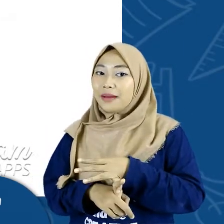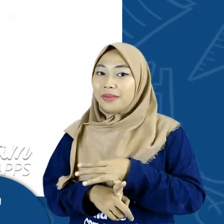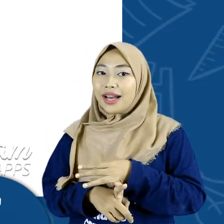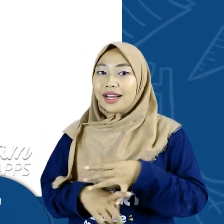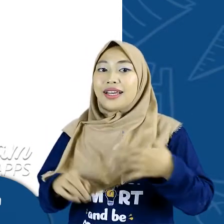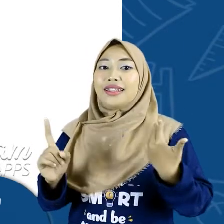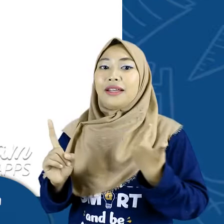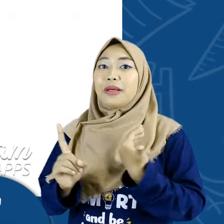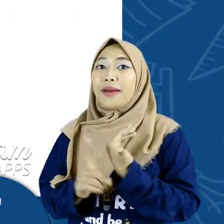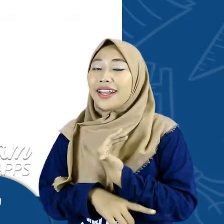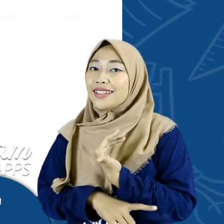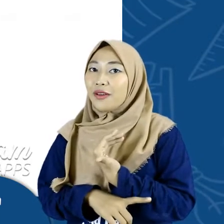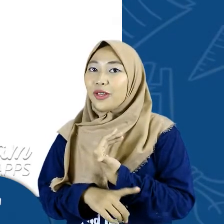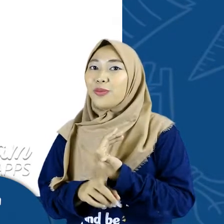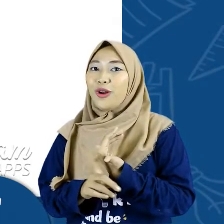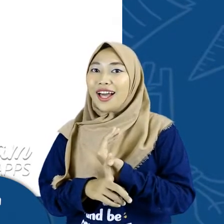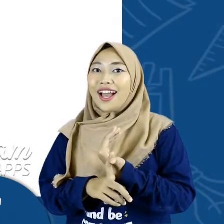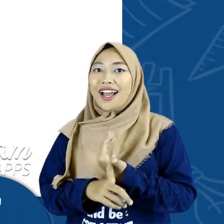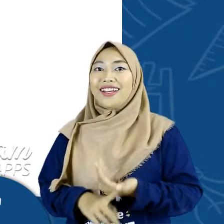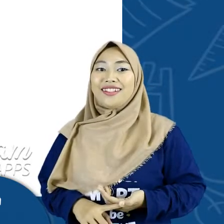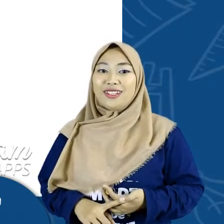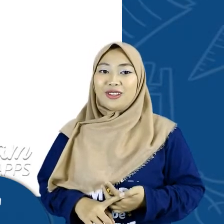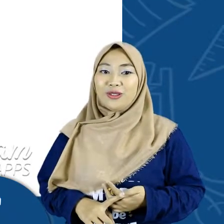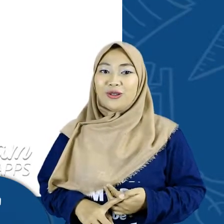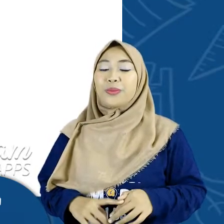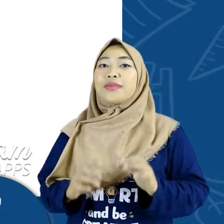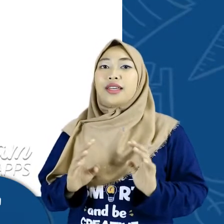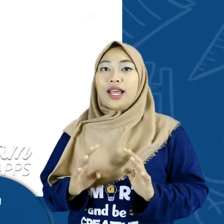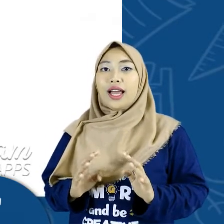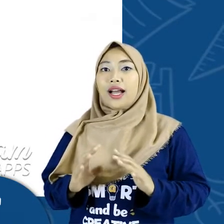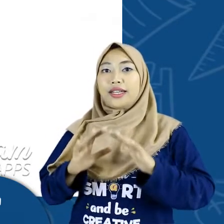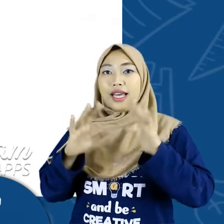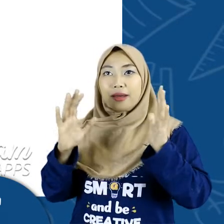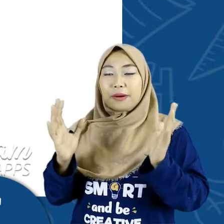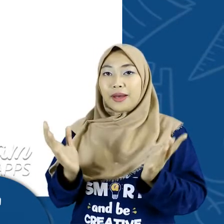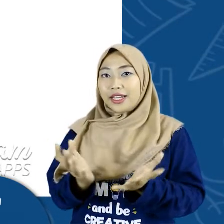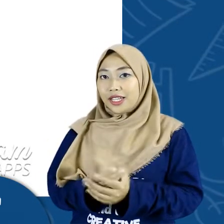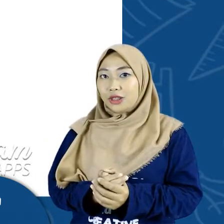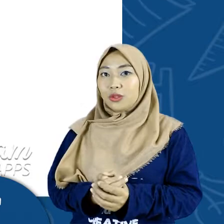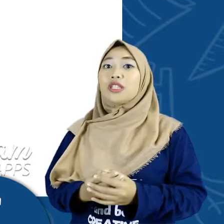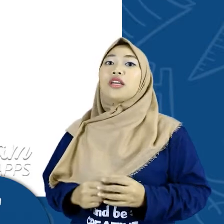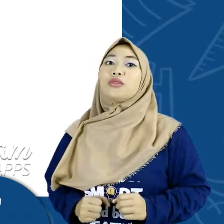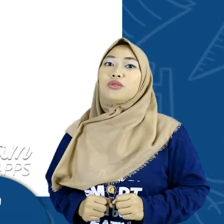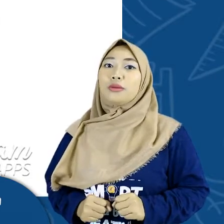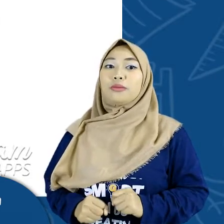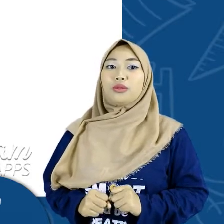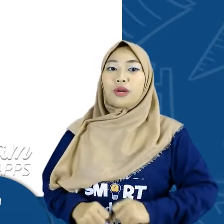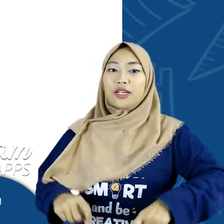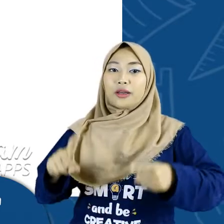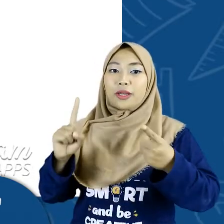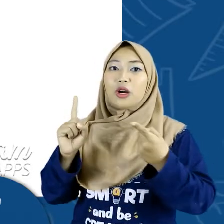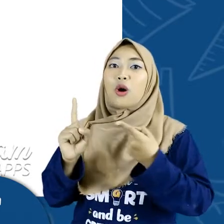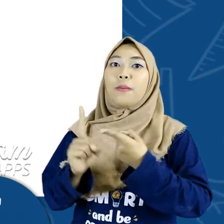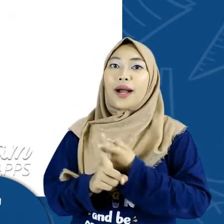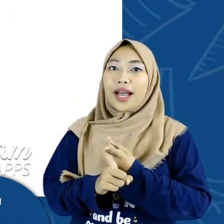tarik tambang, dan bermain estafet bola gitu. Nah, dalam permainan itu kita itu juga membutuhkan